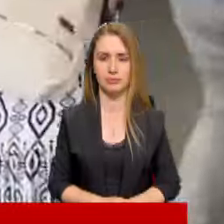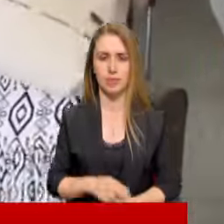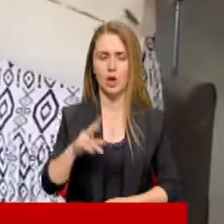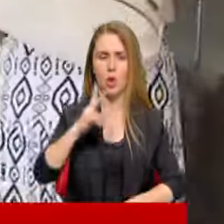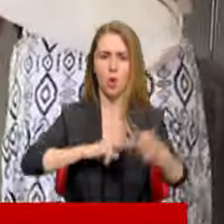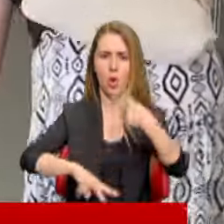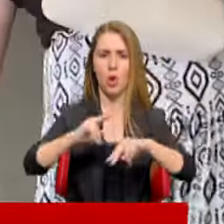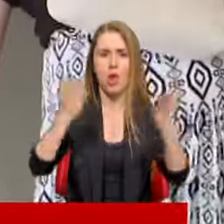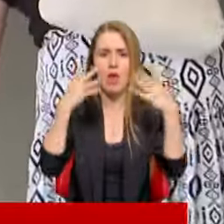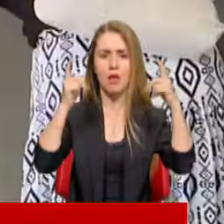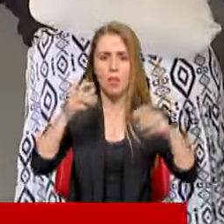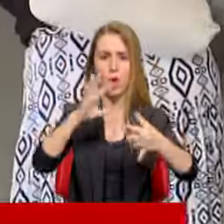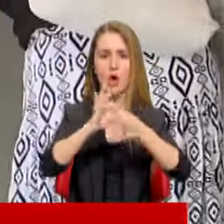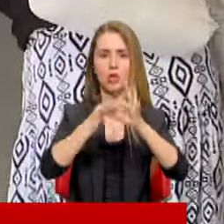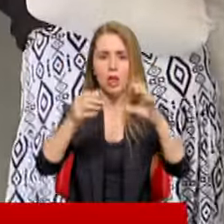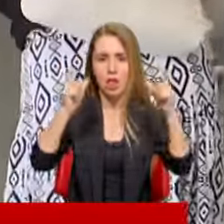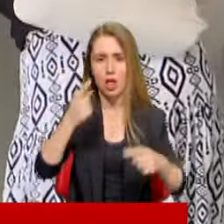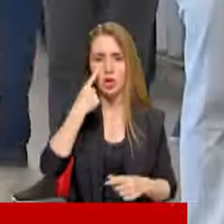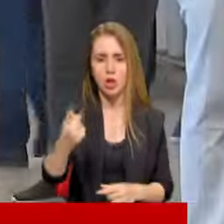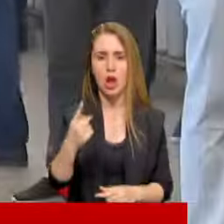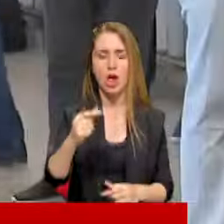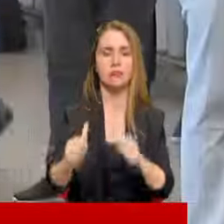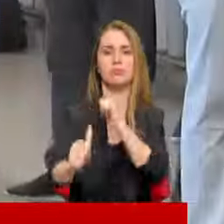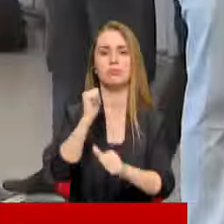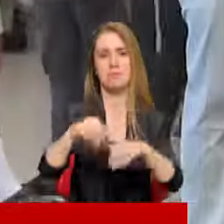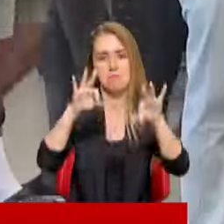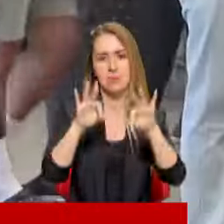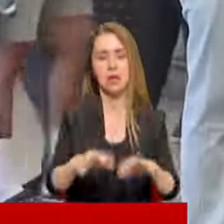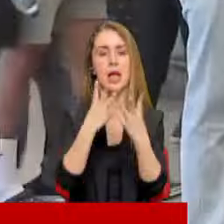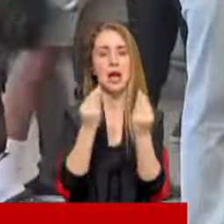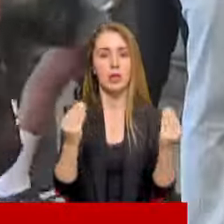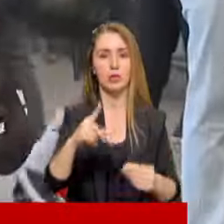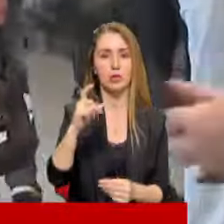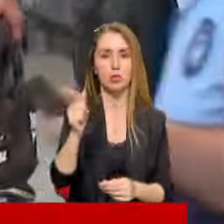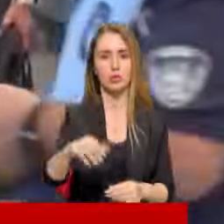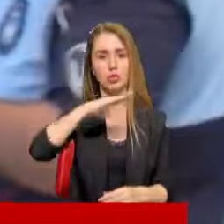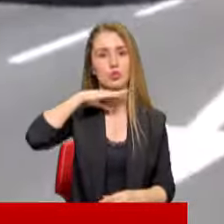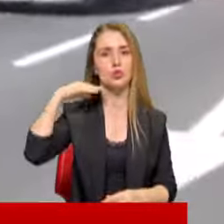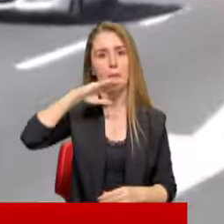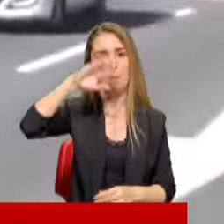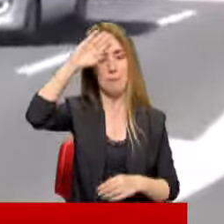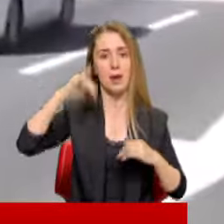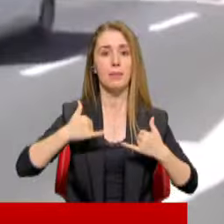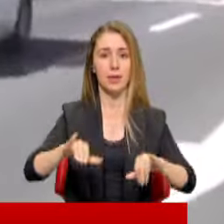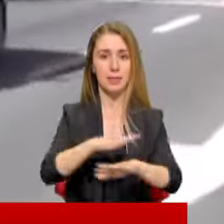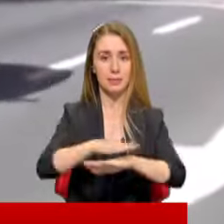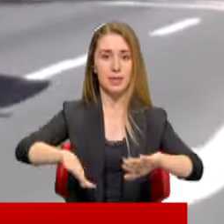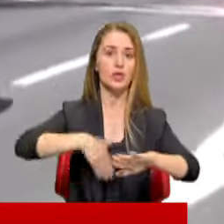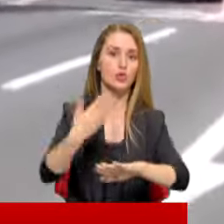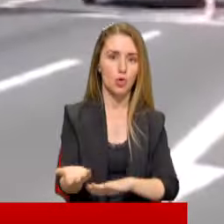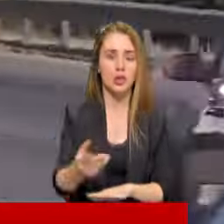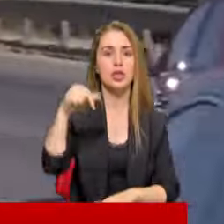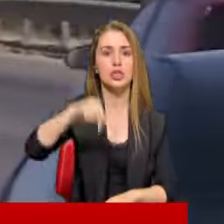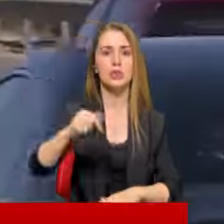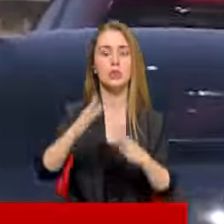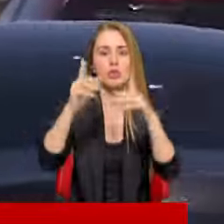Yollarda, havalimanları ve otogarlarda tatilcilerin dönüş yoğunluğu vardı. 9 günlük Kurban Bayramı tatili sonrası bu kez de